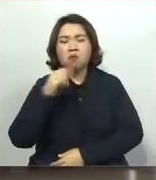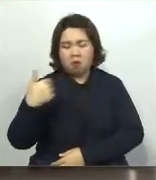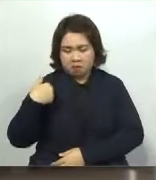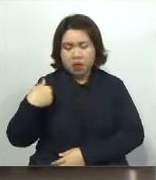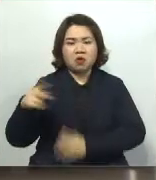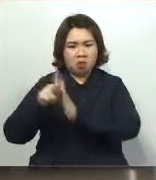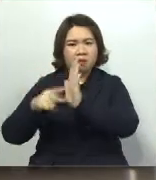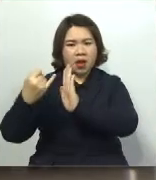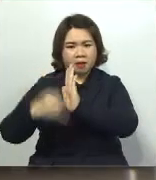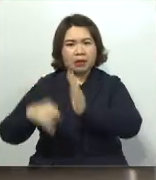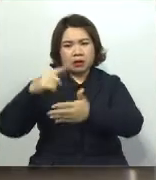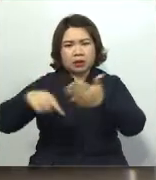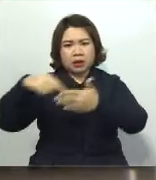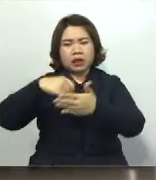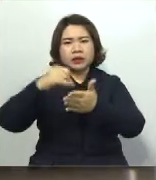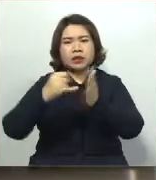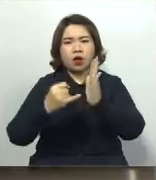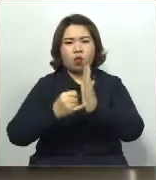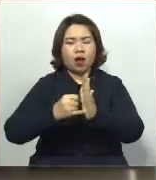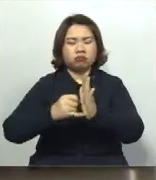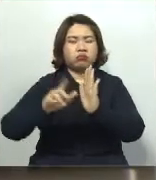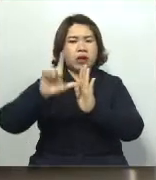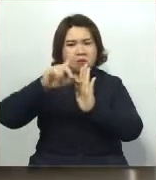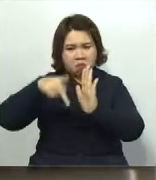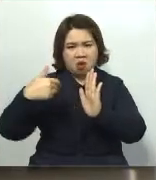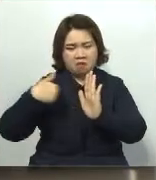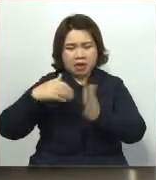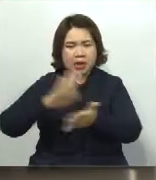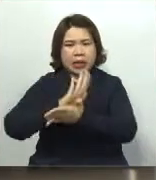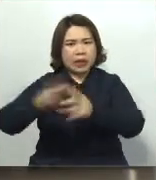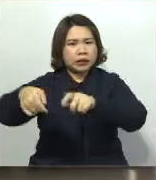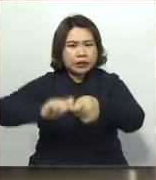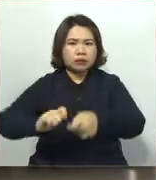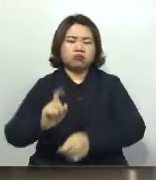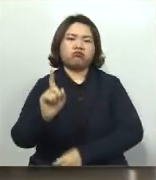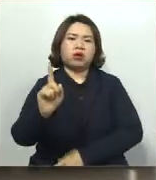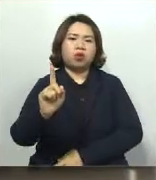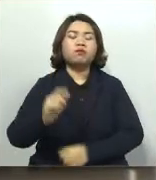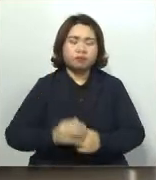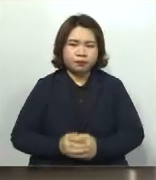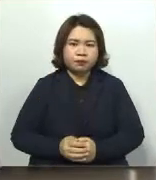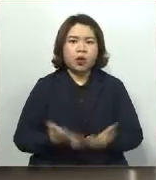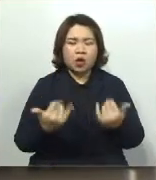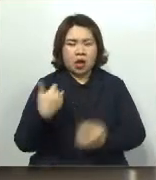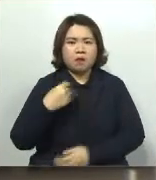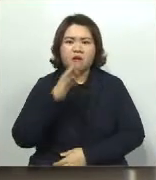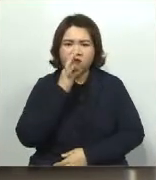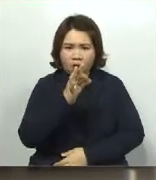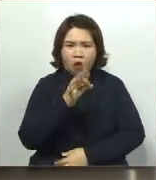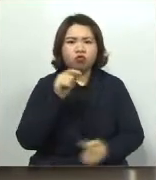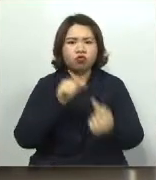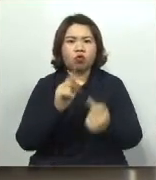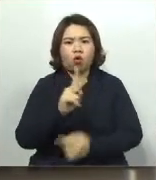งเกิดขึ้นแล้วนะคะที่จังหวัดลำพูนโดยมีผู้ฉีกบัตรเลือกตั้ง1รายนะคะนอกจากนี้ก็ยังมีเรื่องร้องเรียนเข้ามายังก